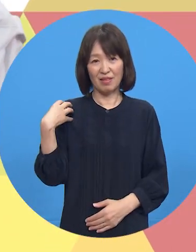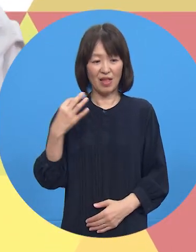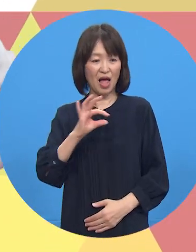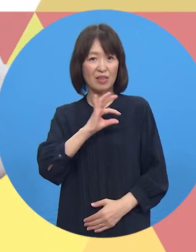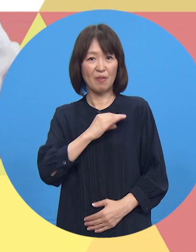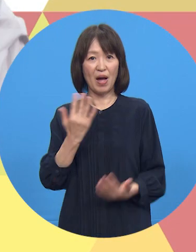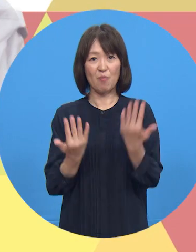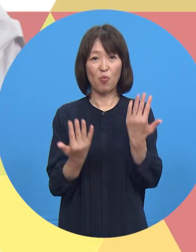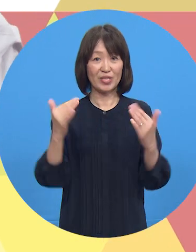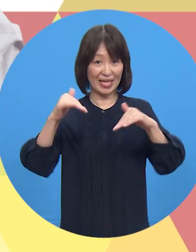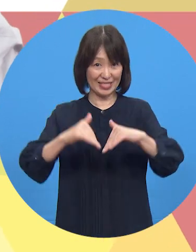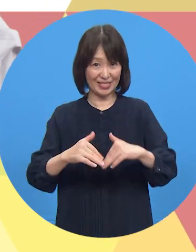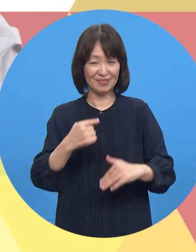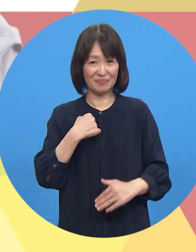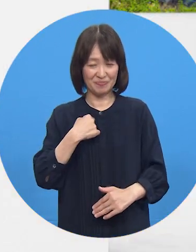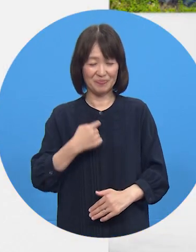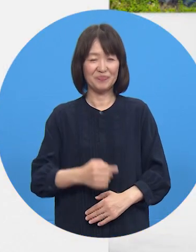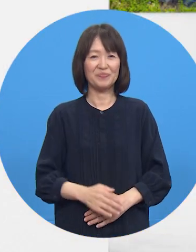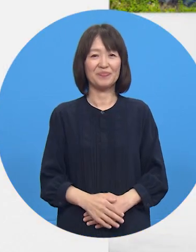森谷香菜です。